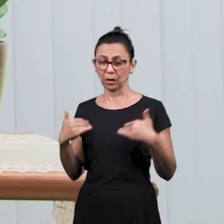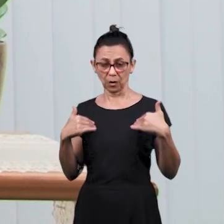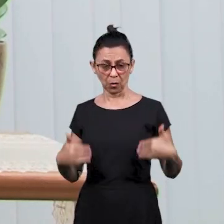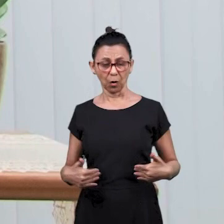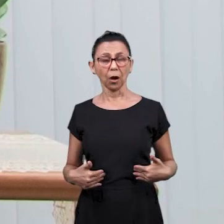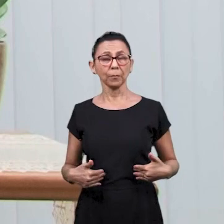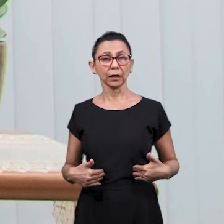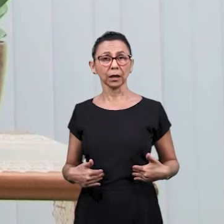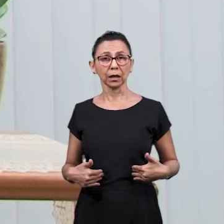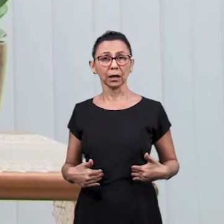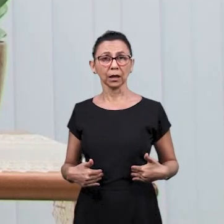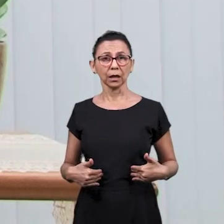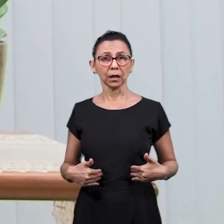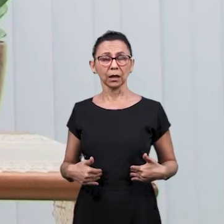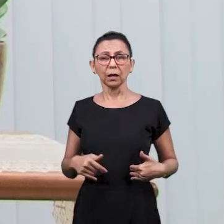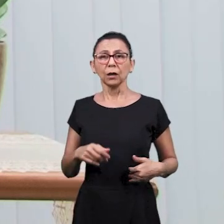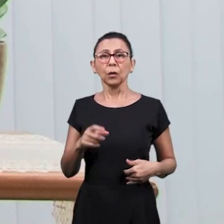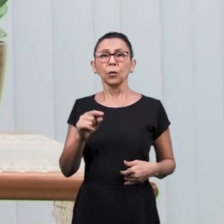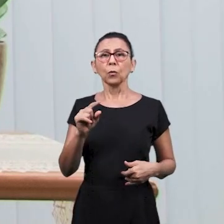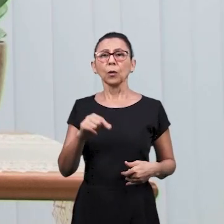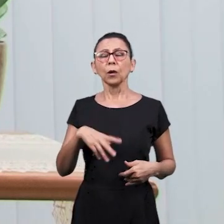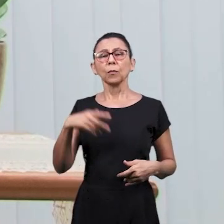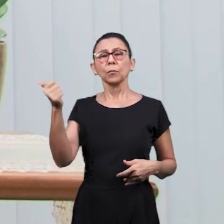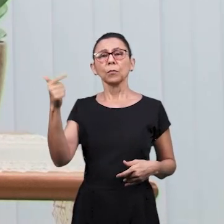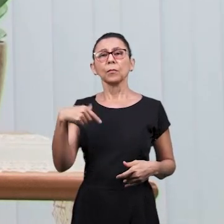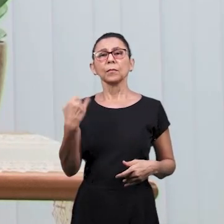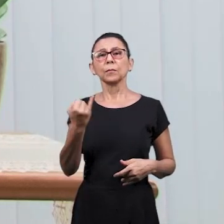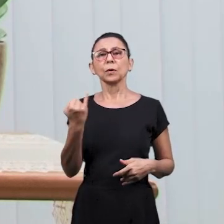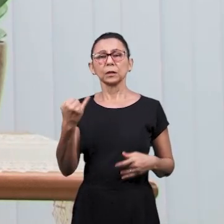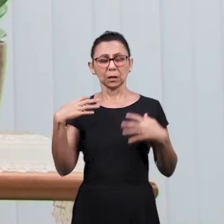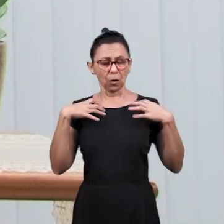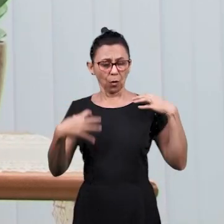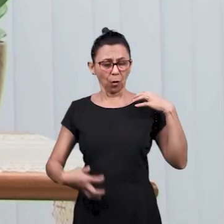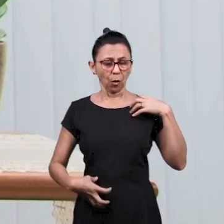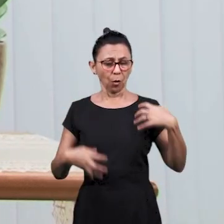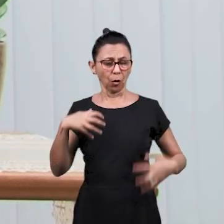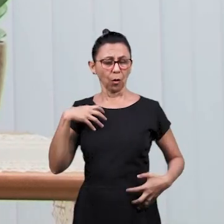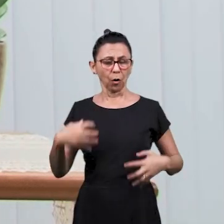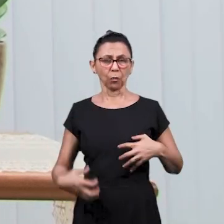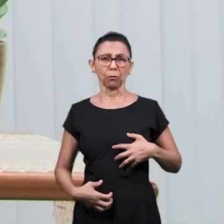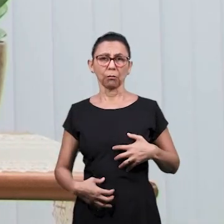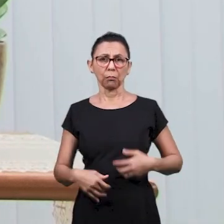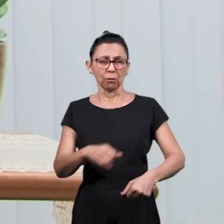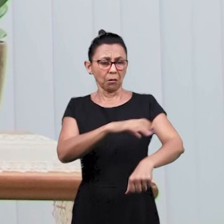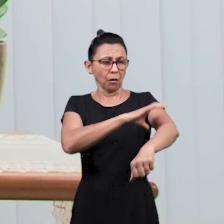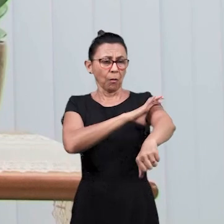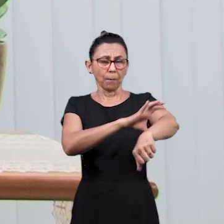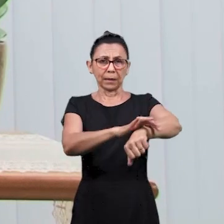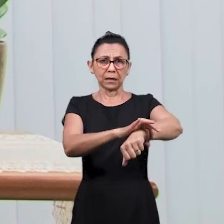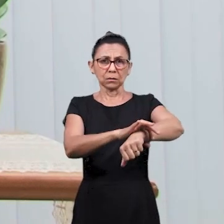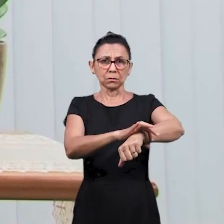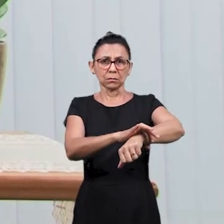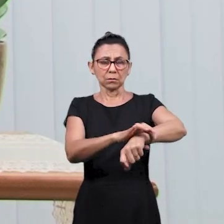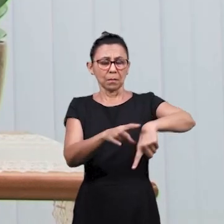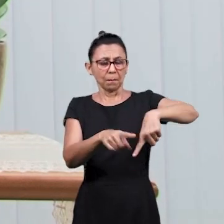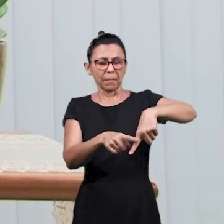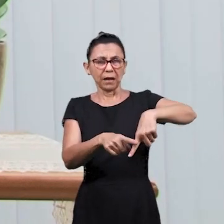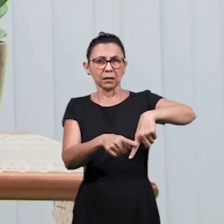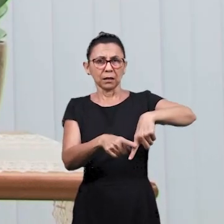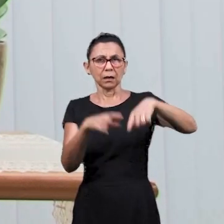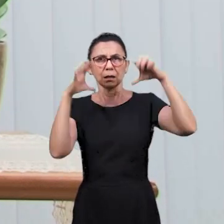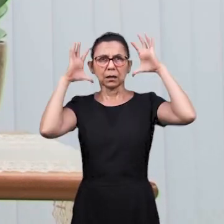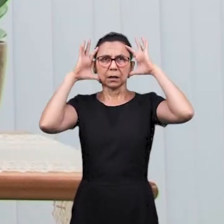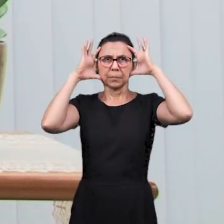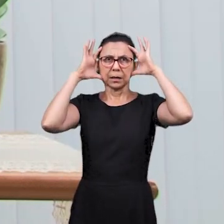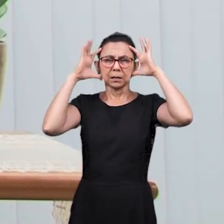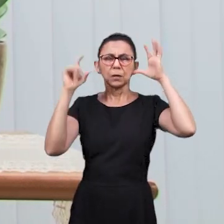совершается в теле. И какой из членов больше или важнее один другого? Павел говорит о теле Христовом, и он